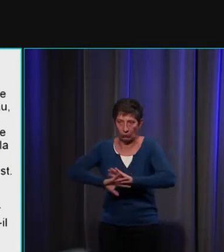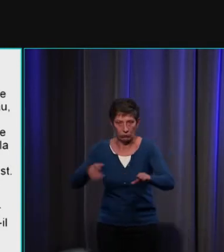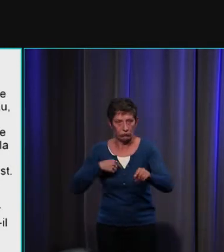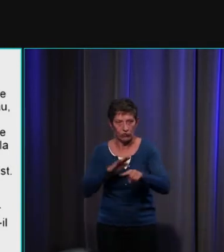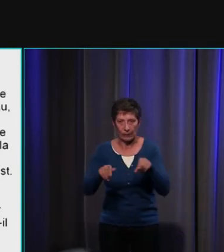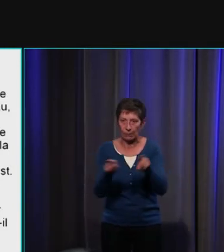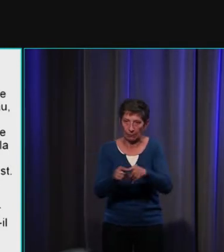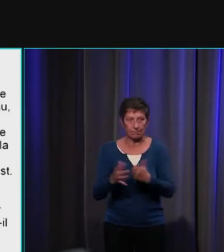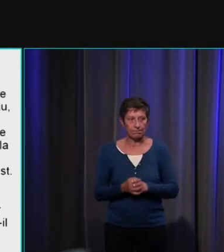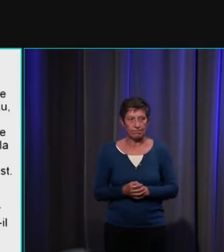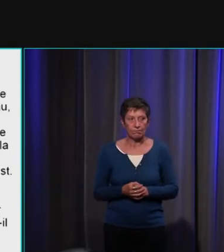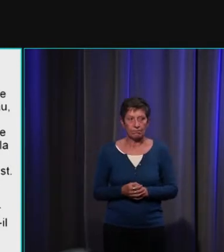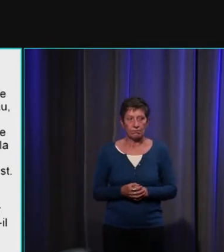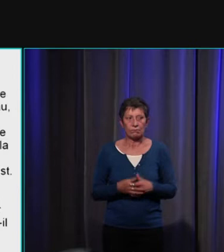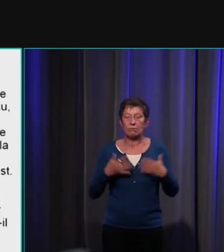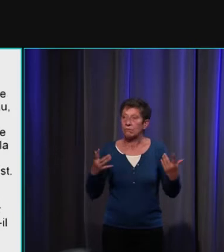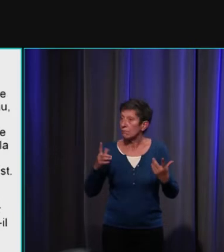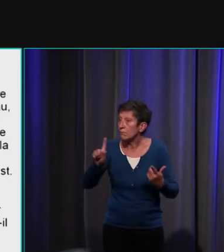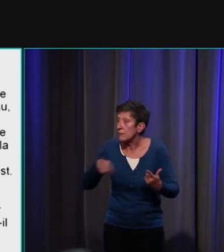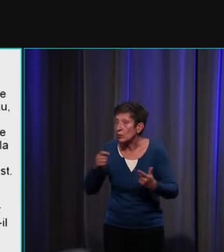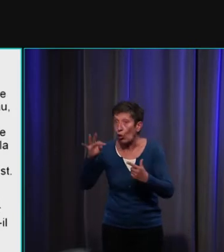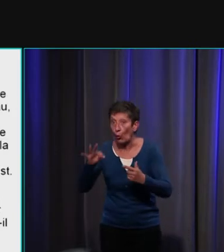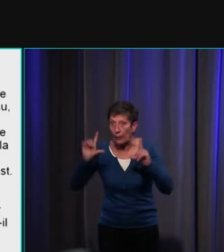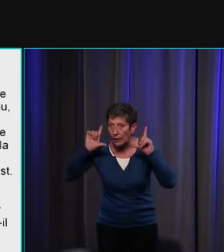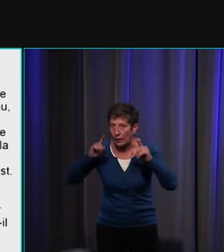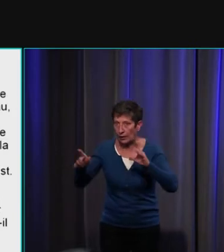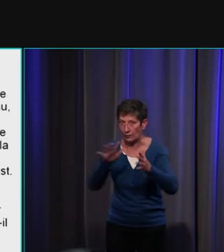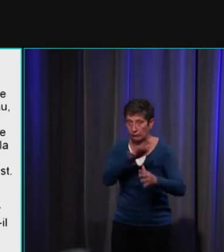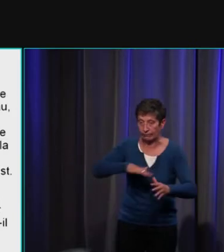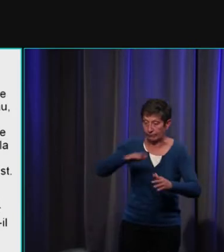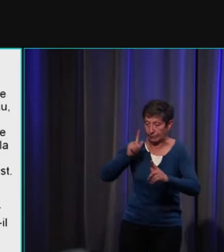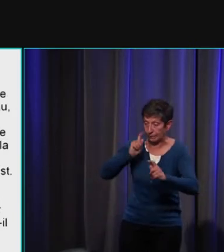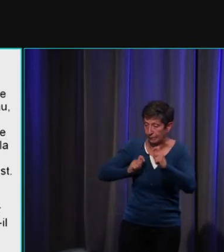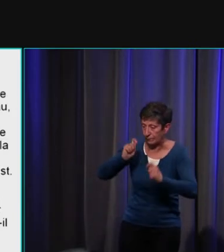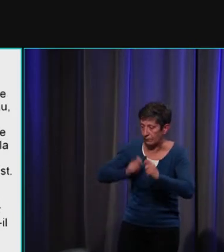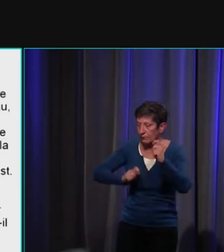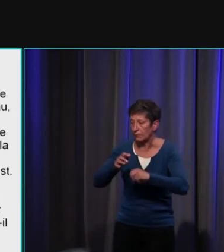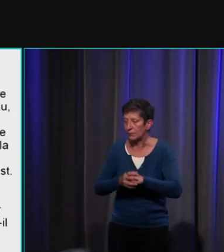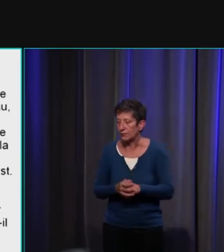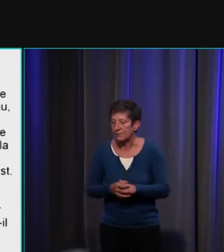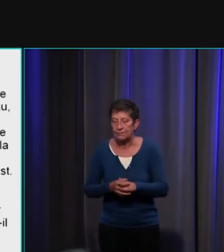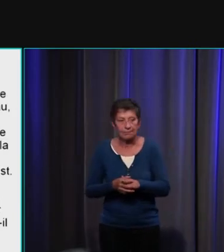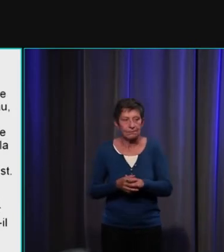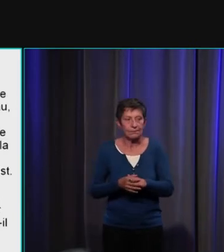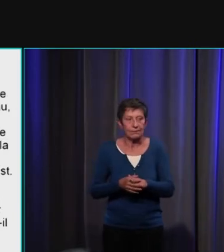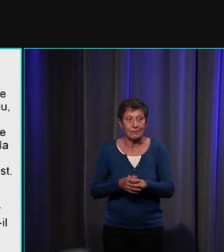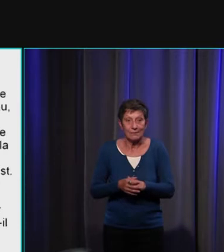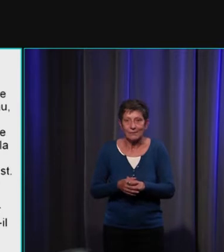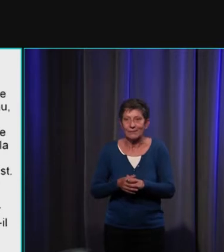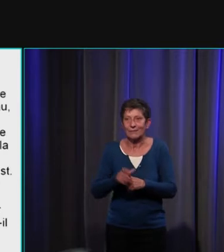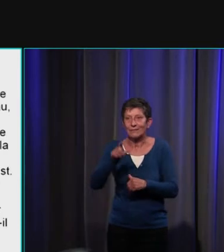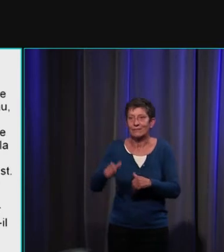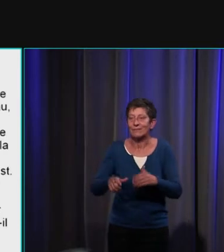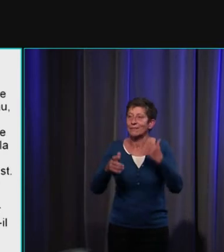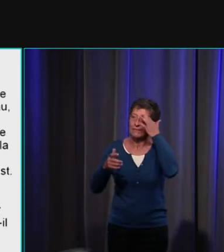très très forte méfiance à l'égard des templiers jean de soos boury le bras droit de thomas becket de cet archevêque